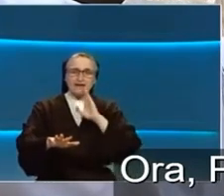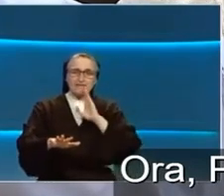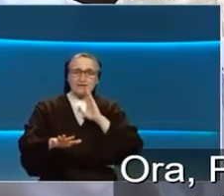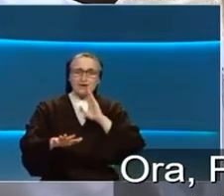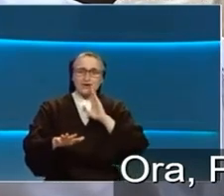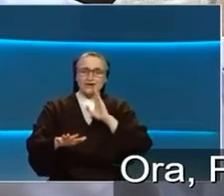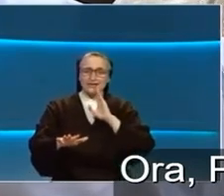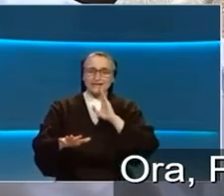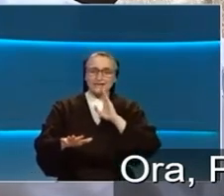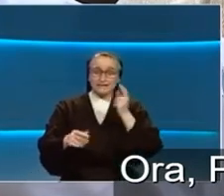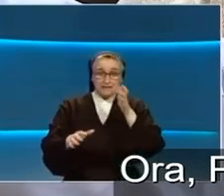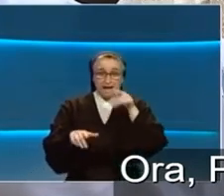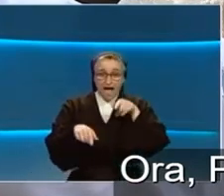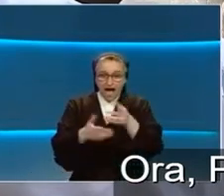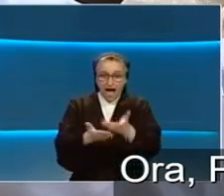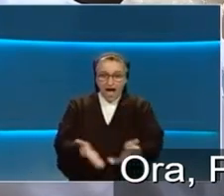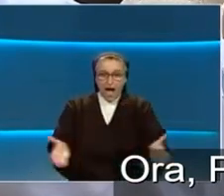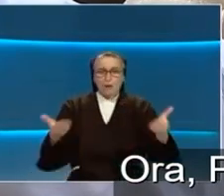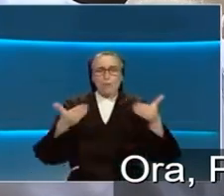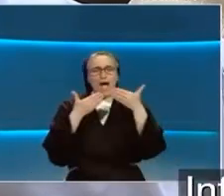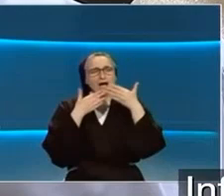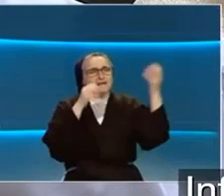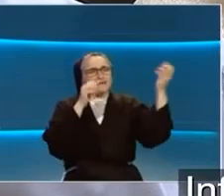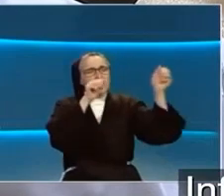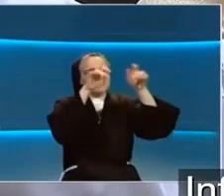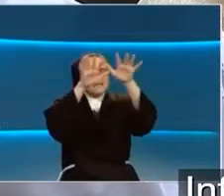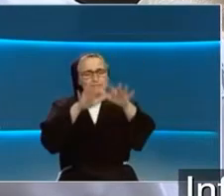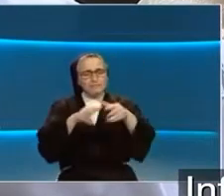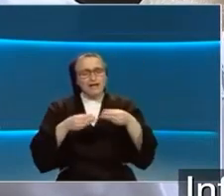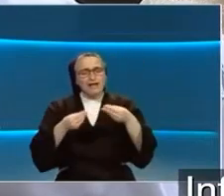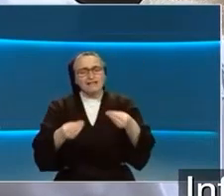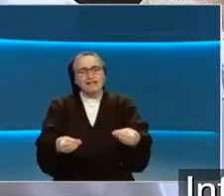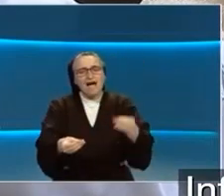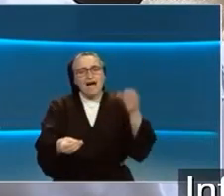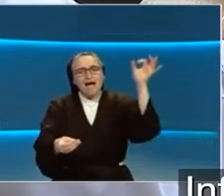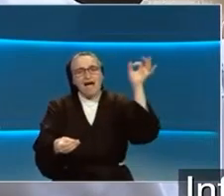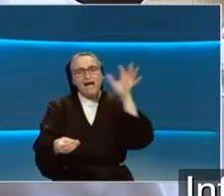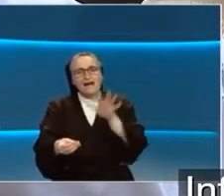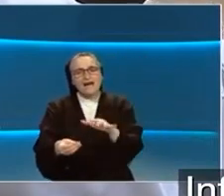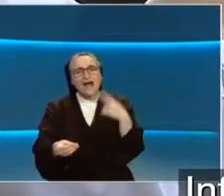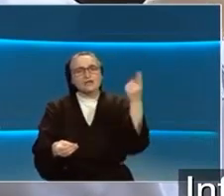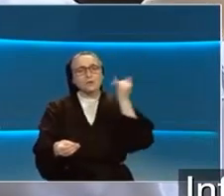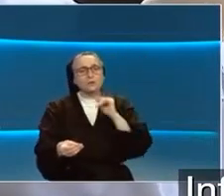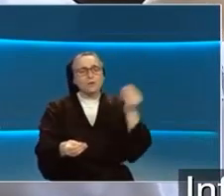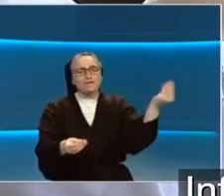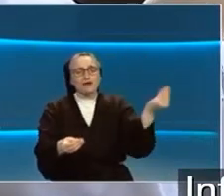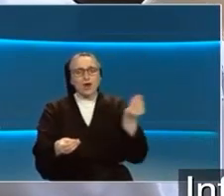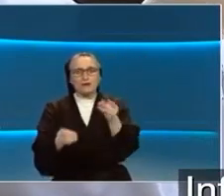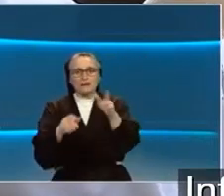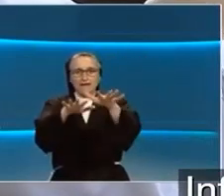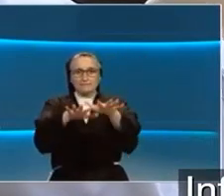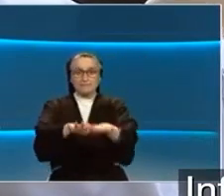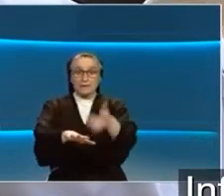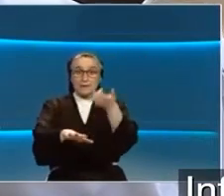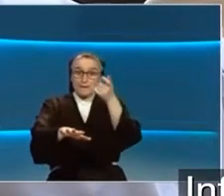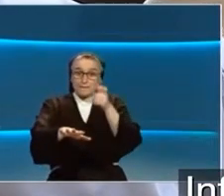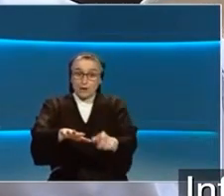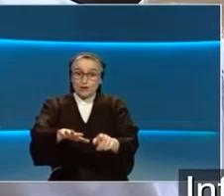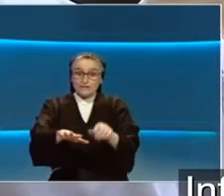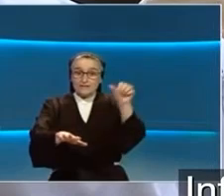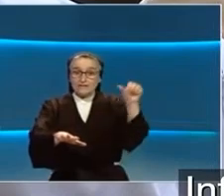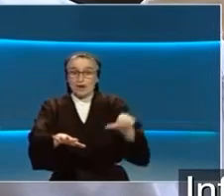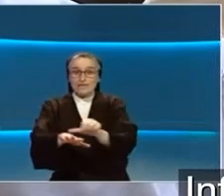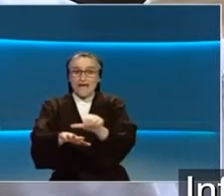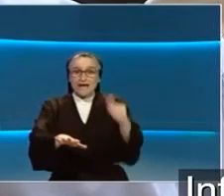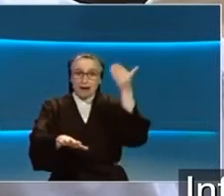Infondi in quest'acqua per opera dello Spirito Santo la grazia del tuo unico Figlio, perché con il sacramento